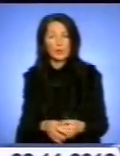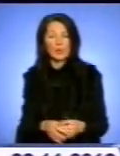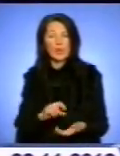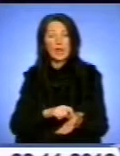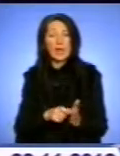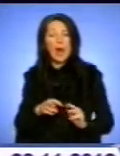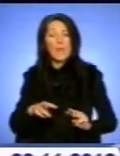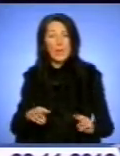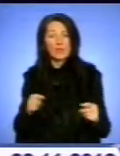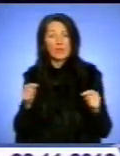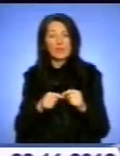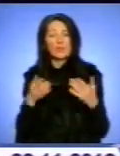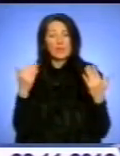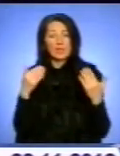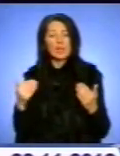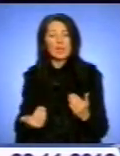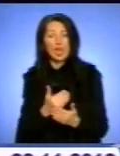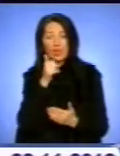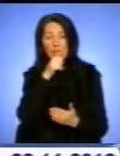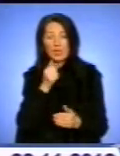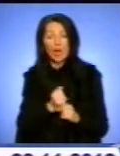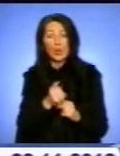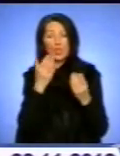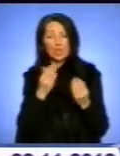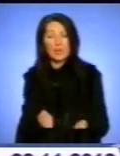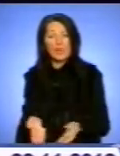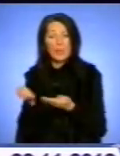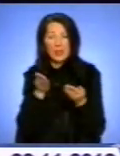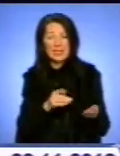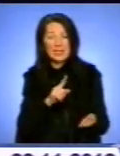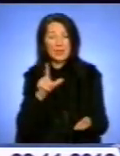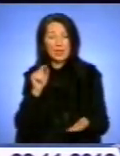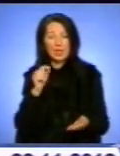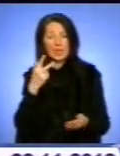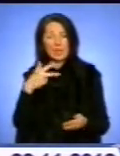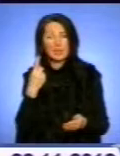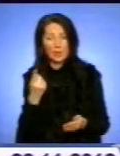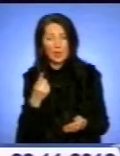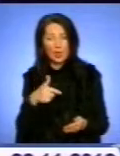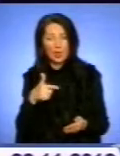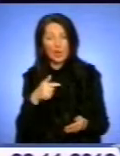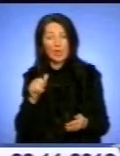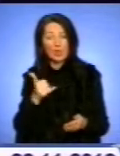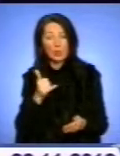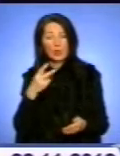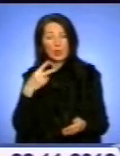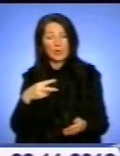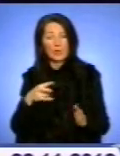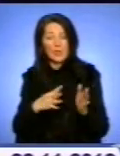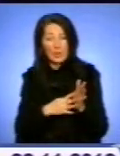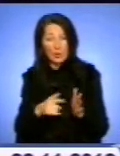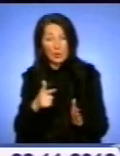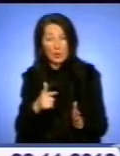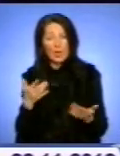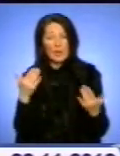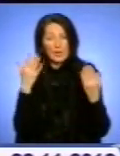Кабмін визначився з вихідними на Новий рік. Робочий день перенесуть з понеділка, 31 грудня, на суботу, 29 грудня.